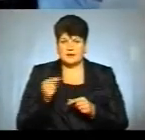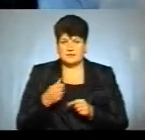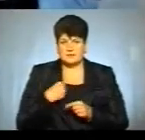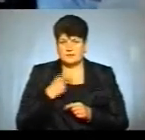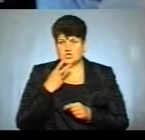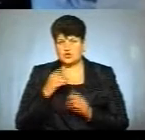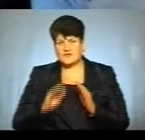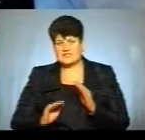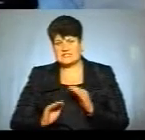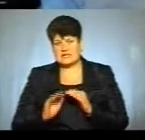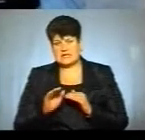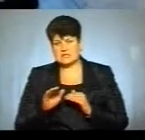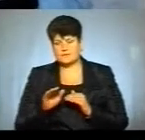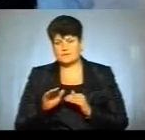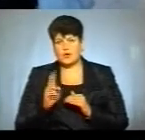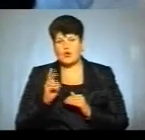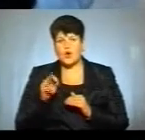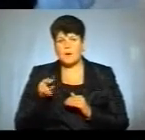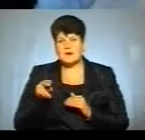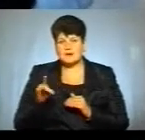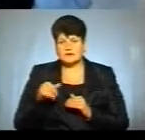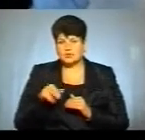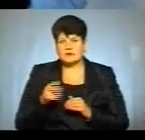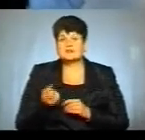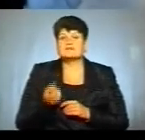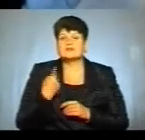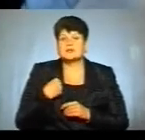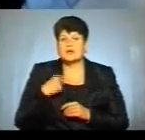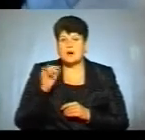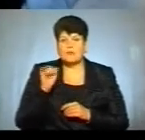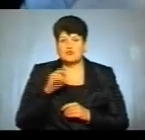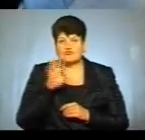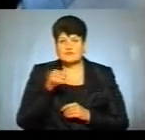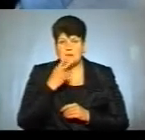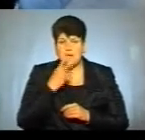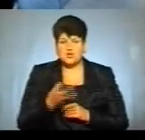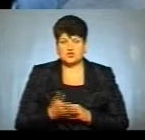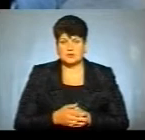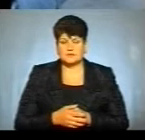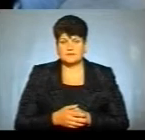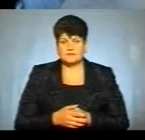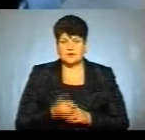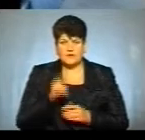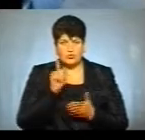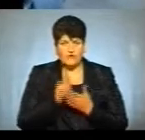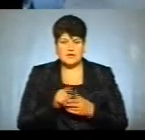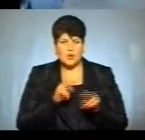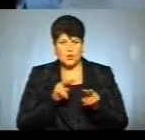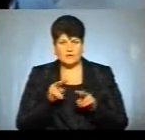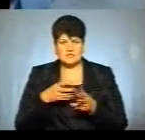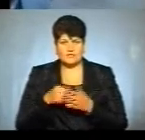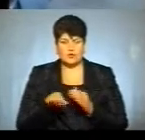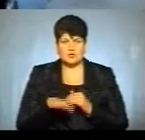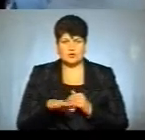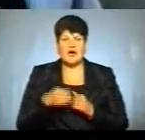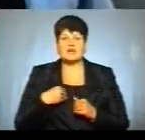йшов знизу? В кооперативі був. Я звідки можу все бачити. Ви знаєте, що ви ж повинні контролювати свою територію.